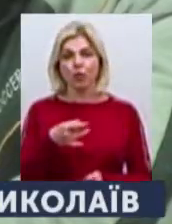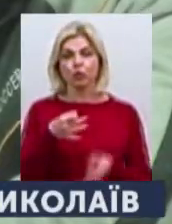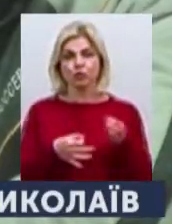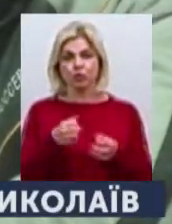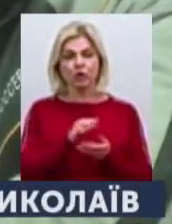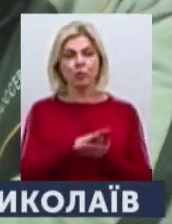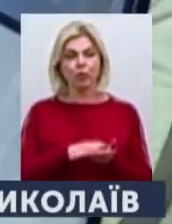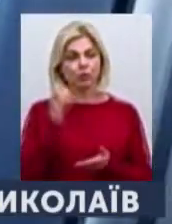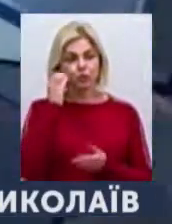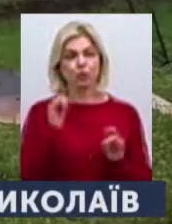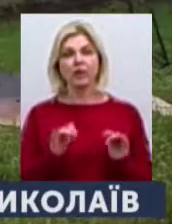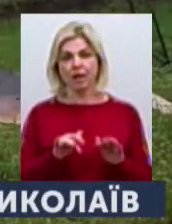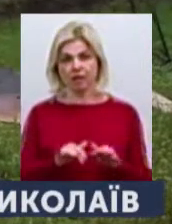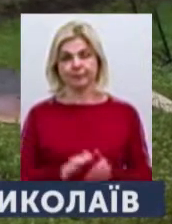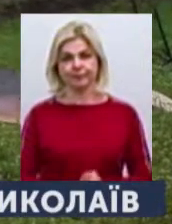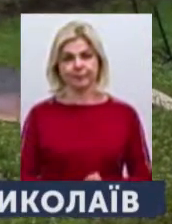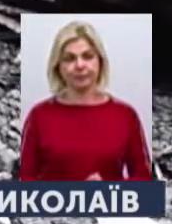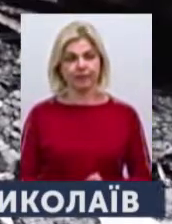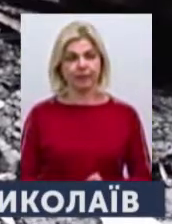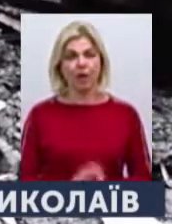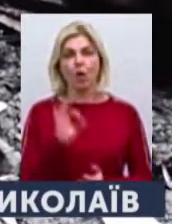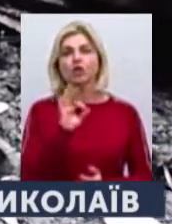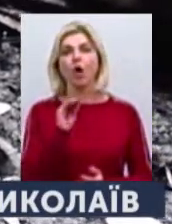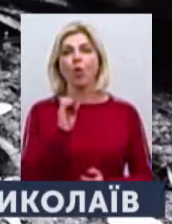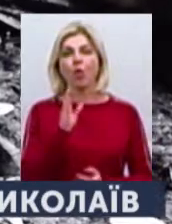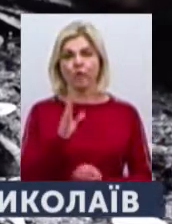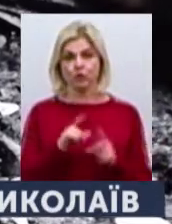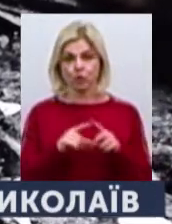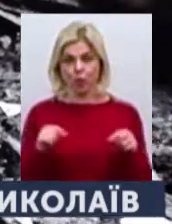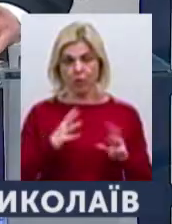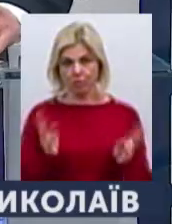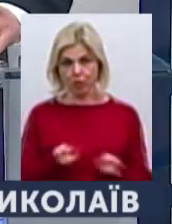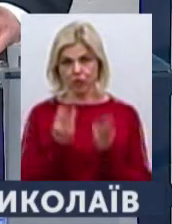Євгена Мефьодова. В Очаківській школі сталася пожежа.